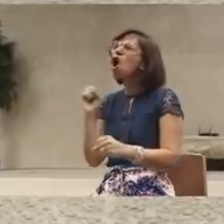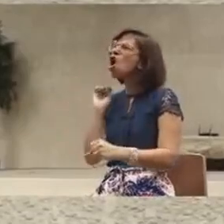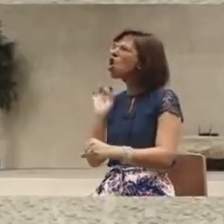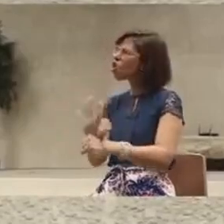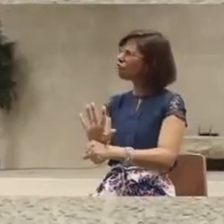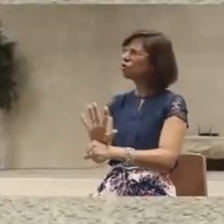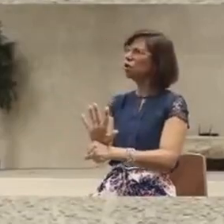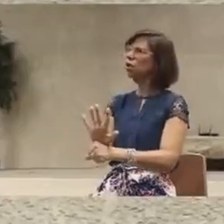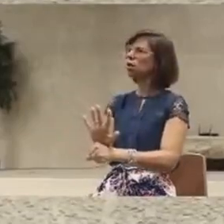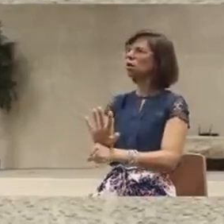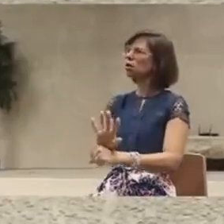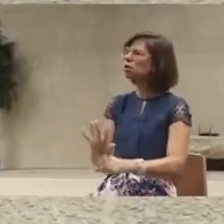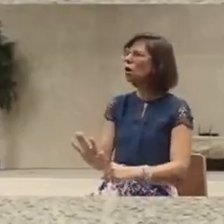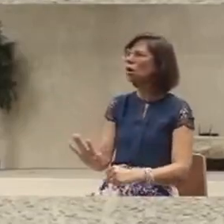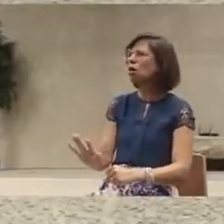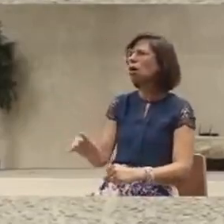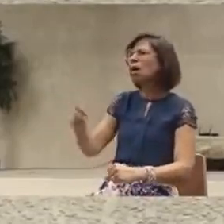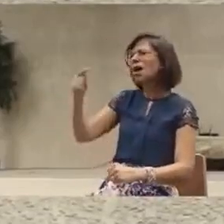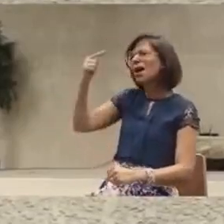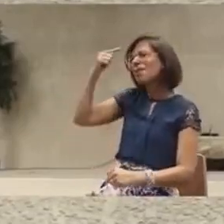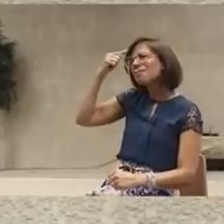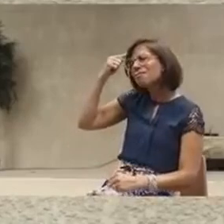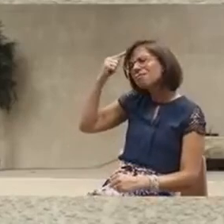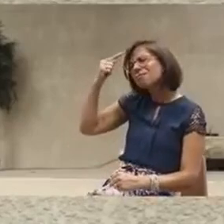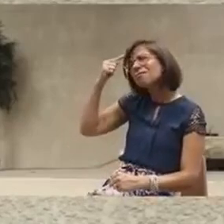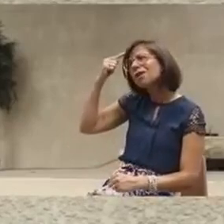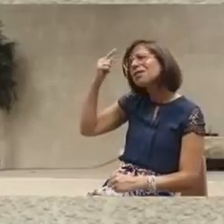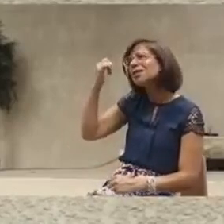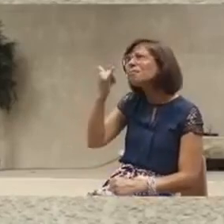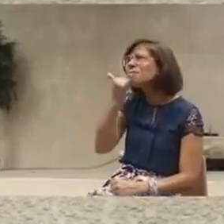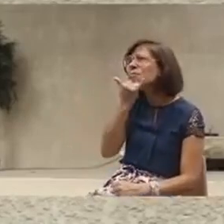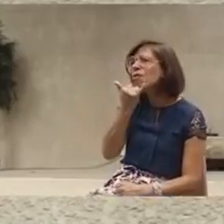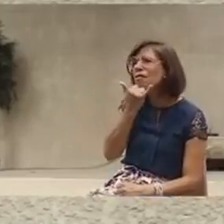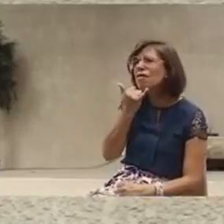des mauvaises pensées qui m'arrivent. »